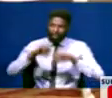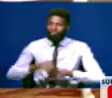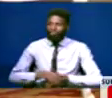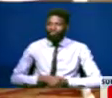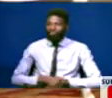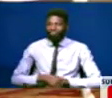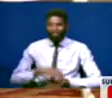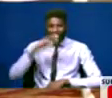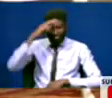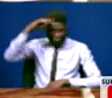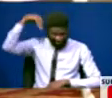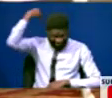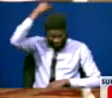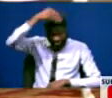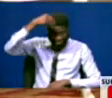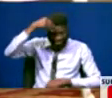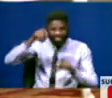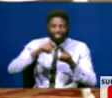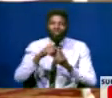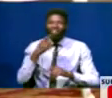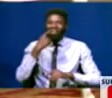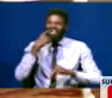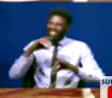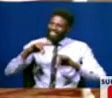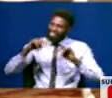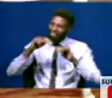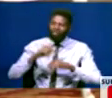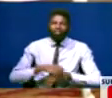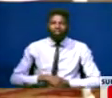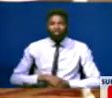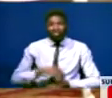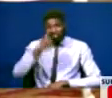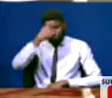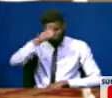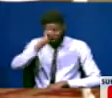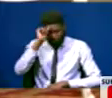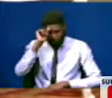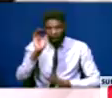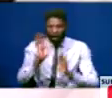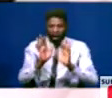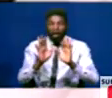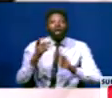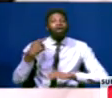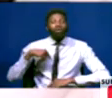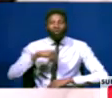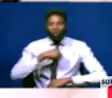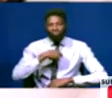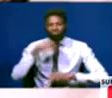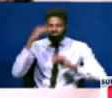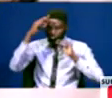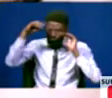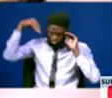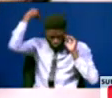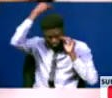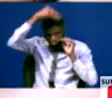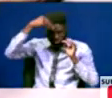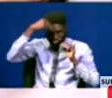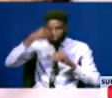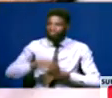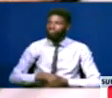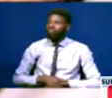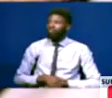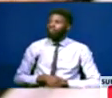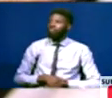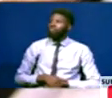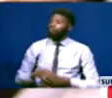jifu. Sasa kuliko kujimwagia jifu, tunafunga kiremba. The members widely followed the teachings